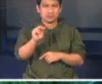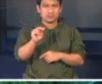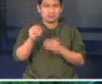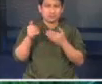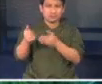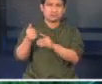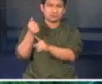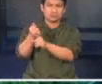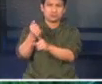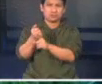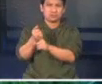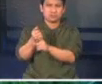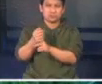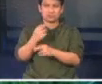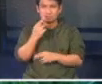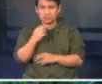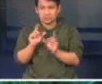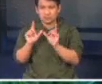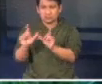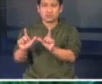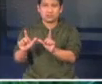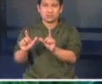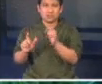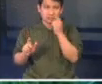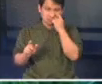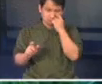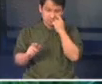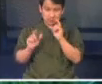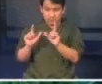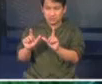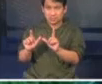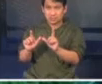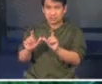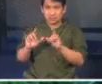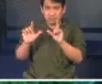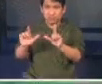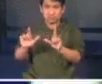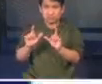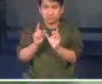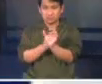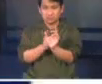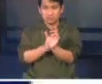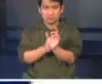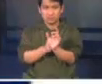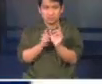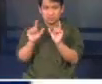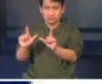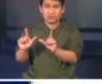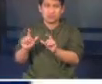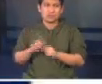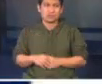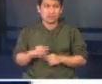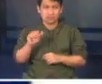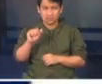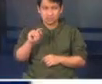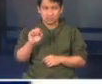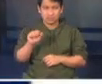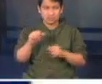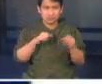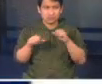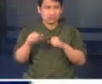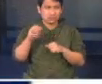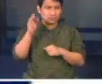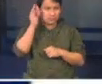na red tagging nito kay House Deputy Minority Leader Carlos Zarate. Ayon kay ACT Teachers Party List Representative